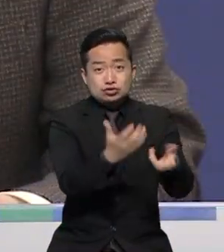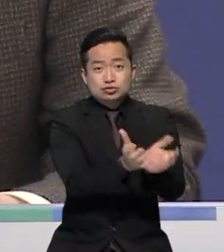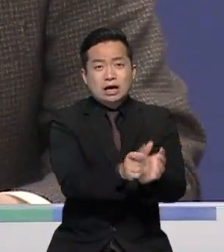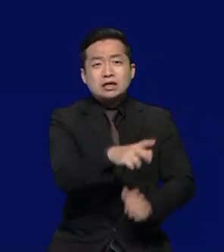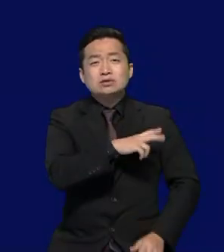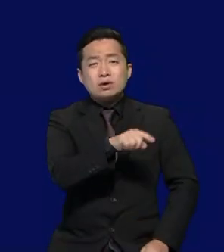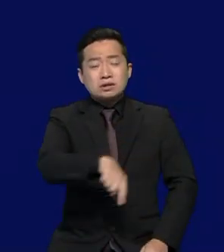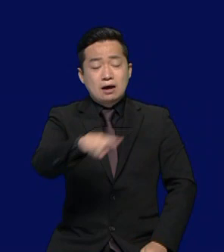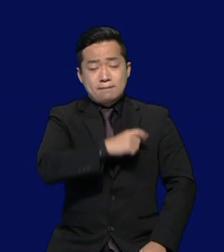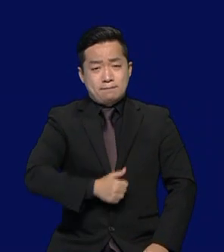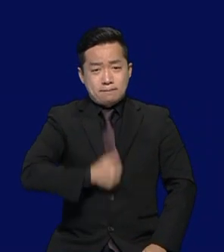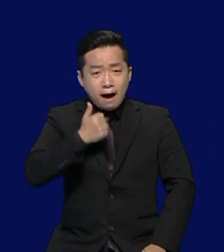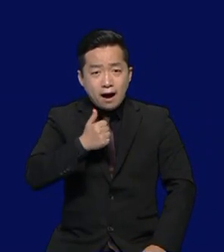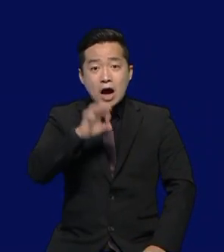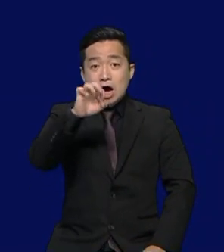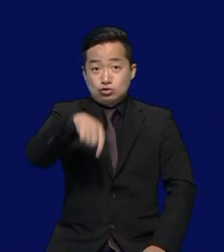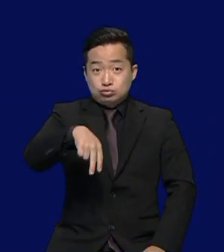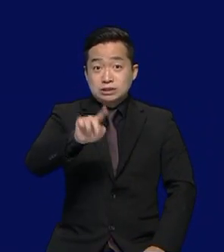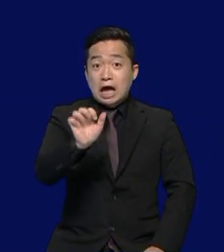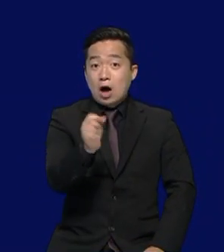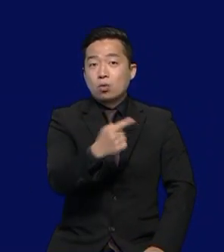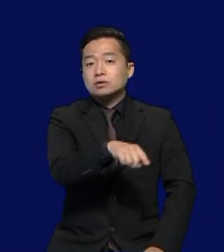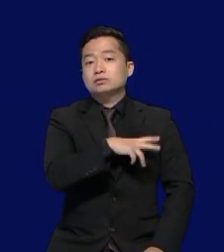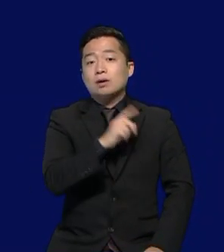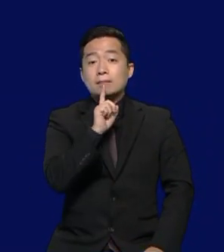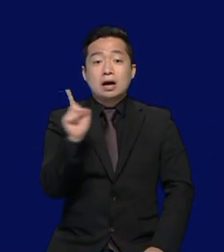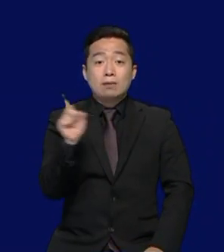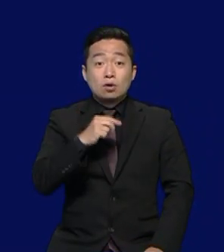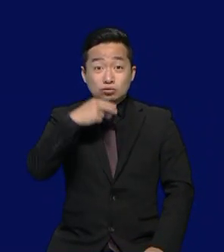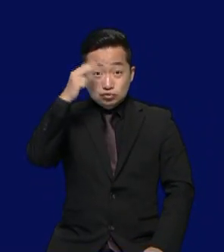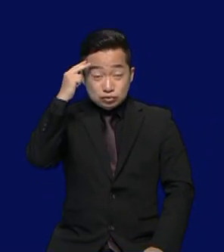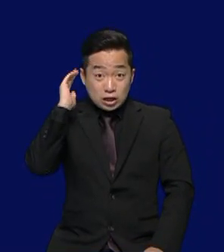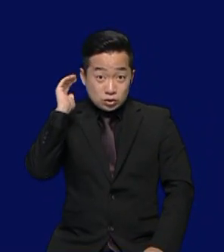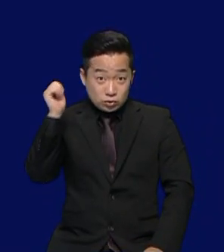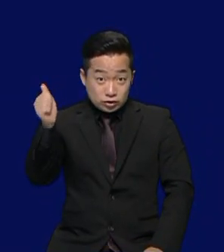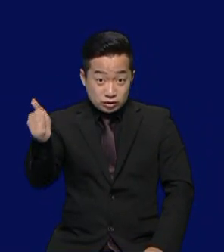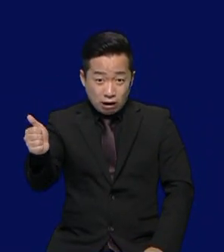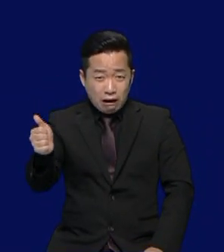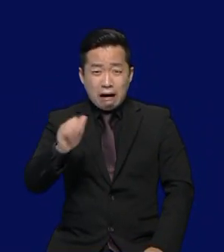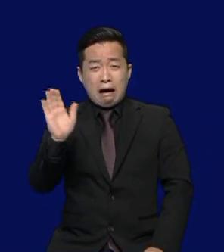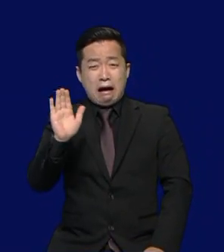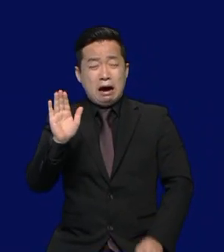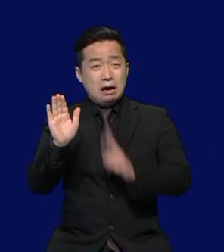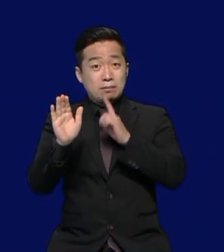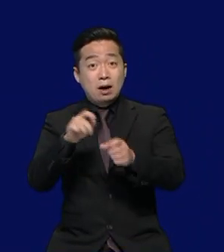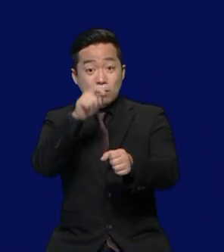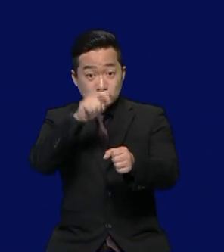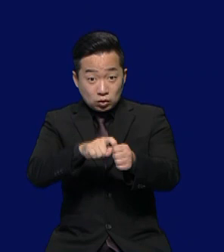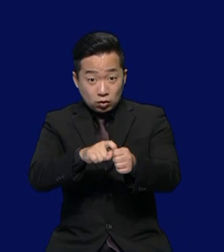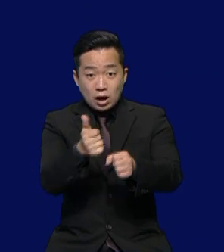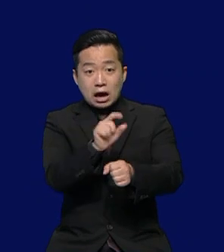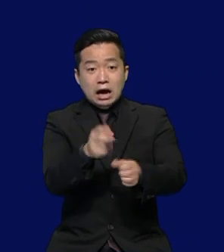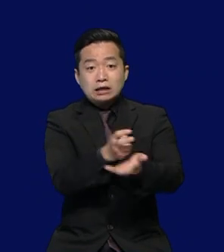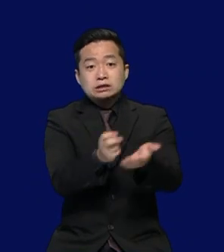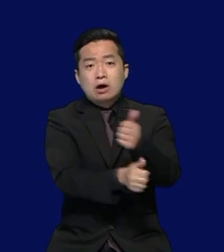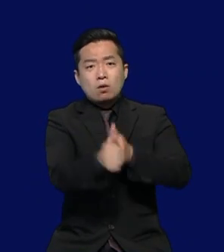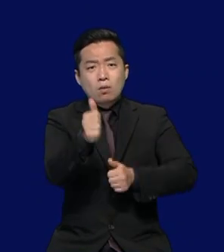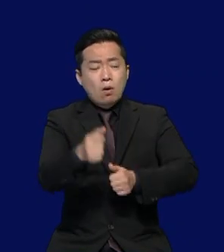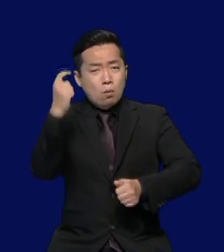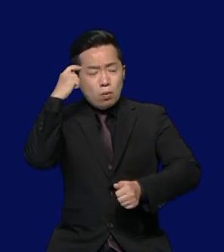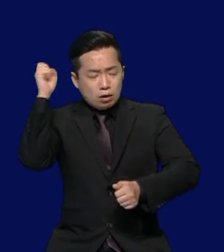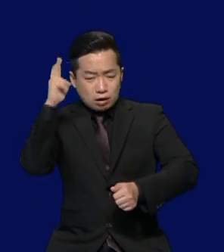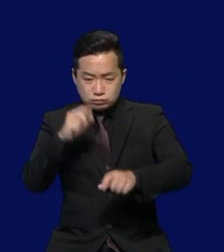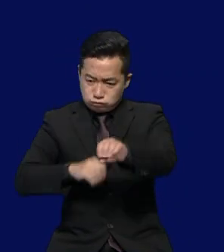발끈했습니다. 우상호 의원은 윤 대통령이 과음하지 않았으면 좋겠다는 취지로 말한 걸 왜 한 장관이 뜬금없이